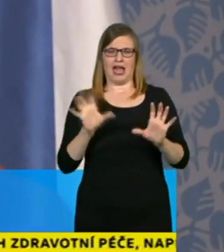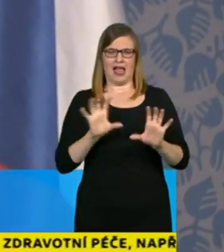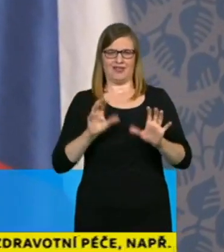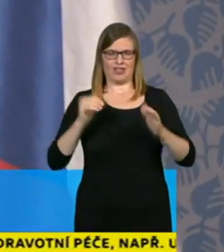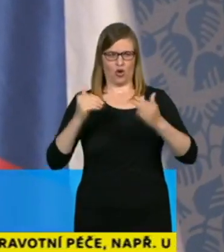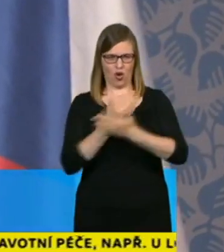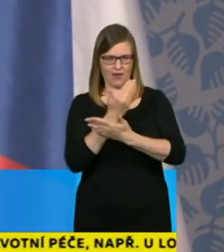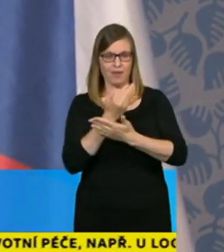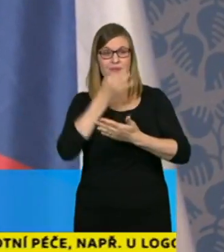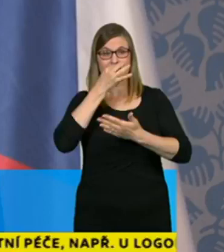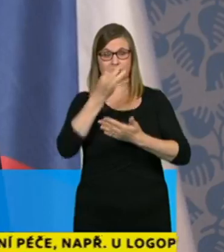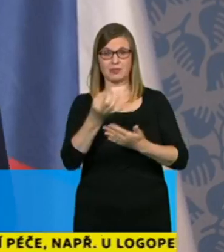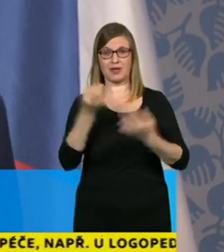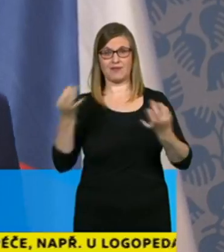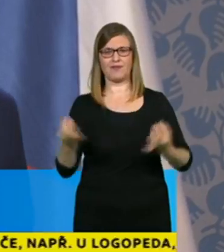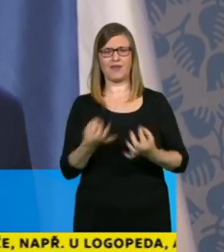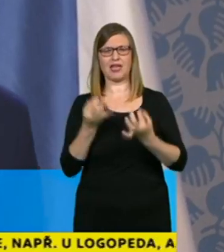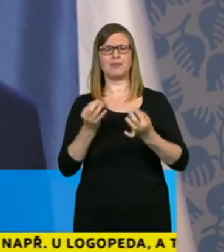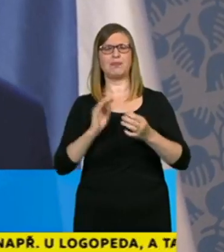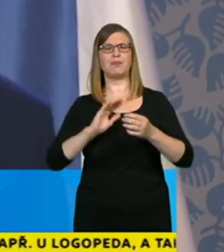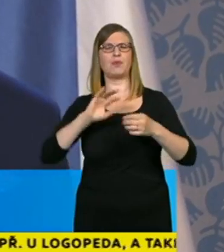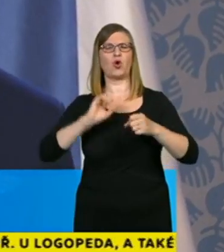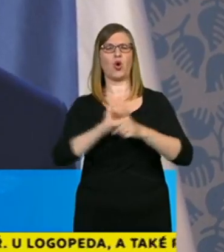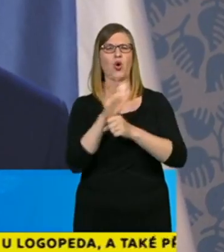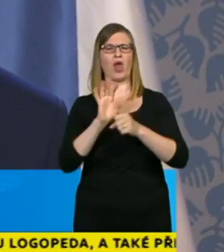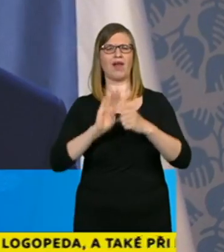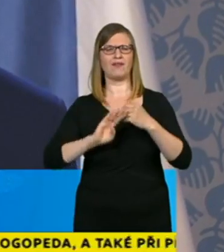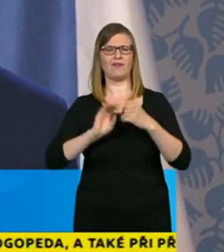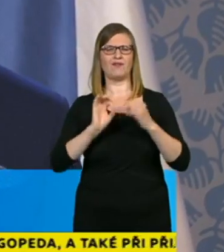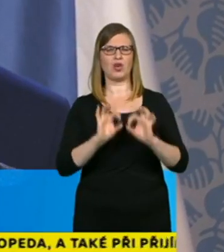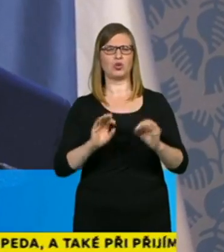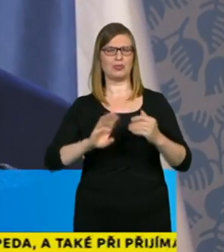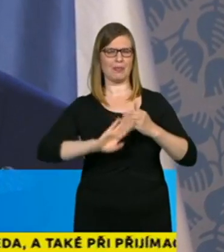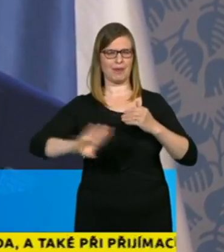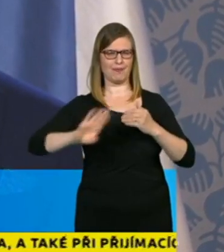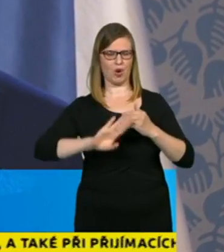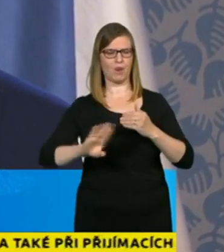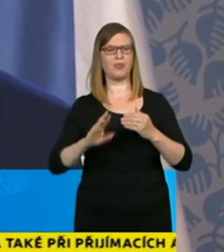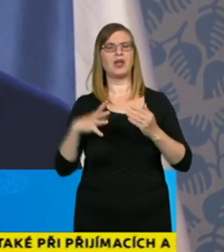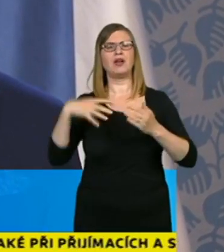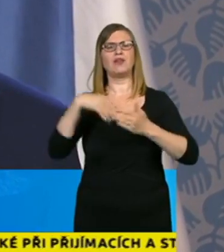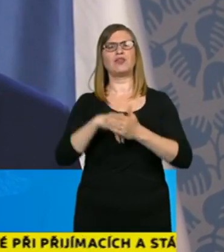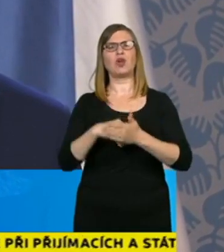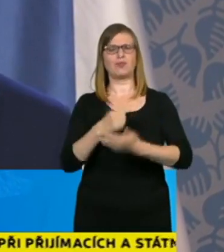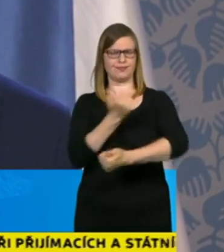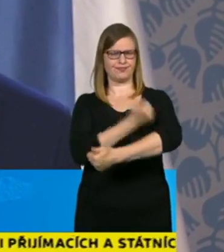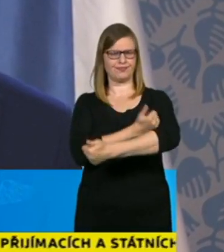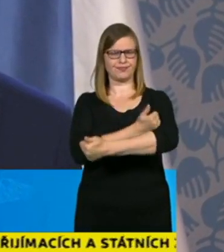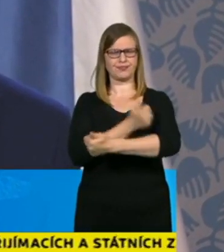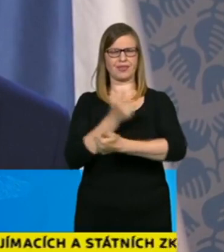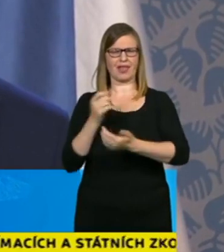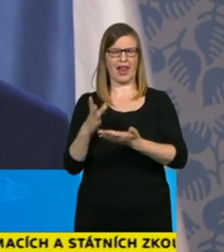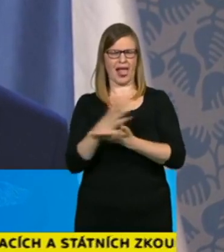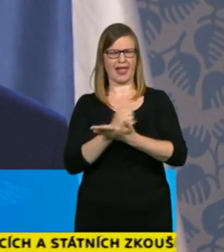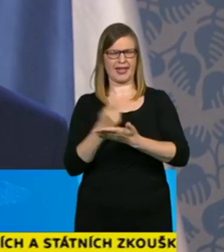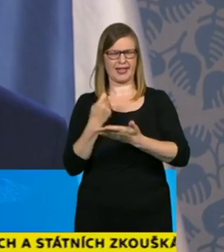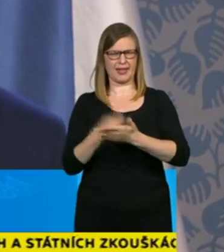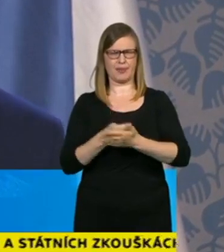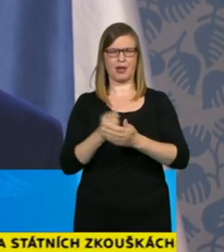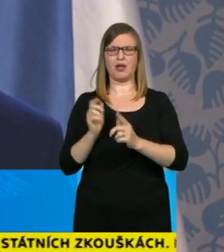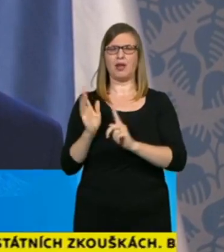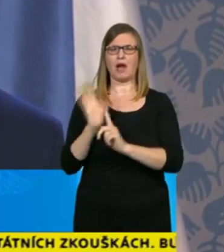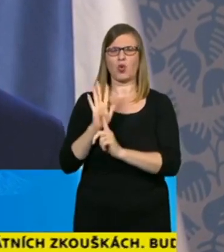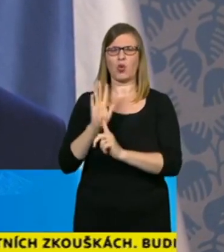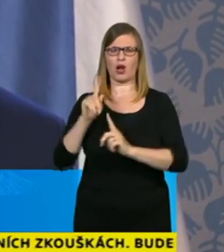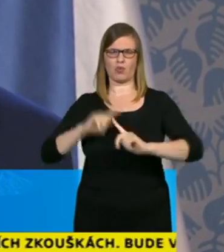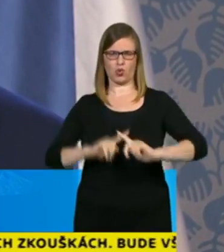tu legislativu o návykových látkách. Konkrétně vlastně na e-receptu se tu legislativu zavádí pojem vysoce návyková látka, tak jestli byste jen mohl